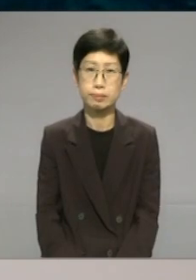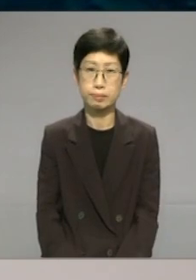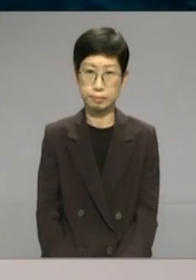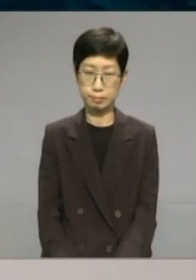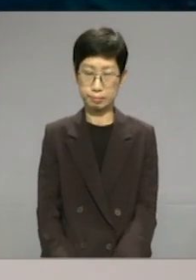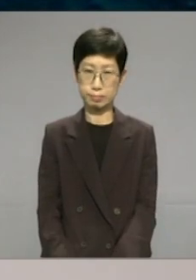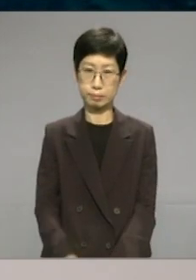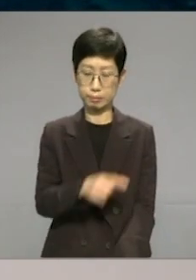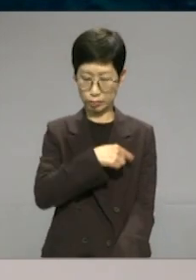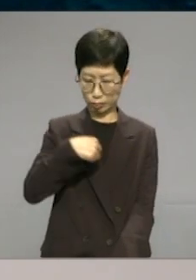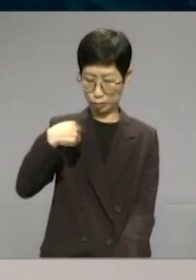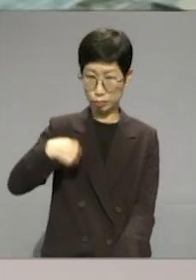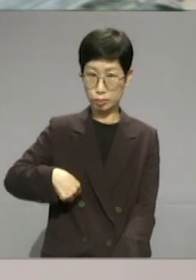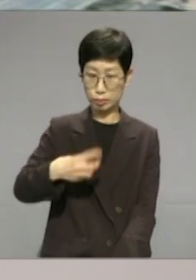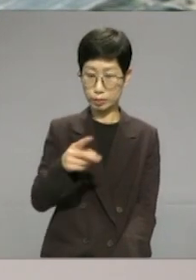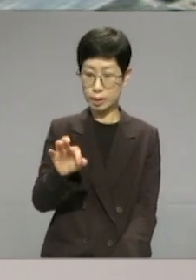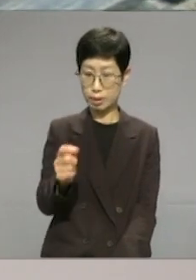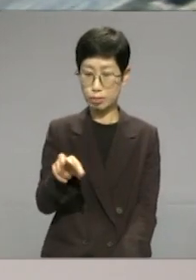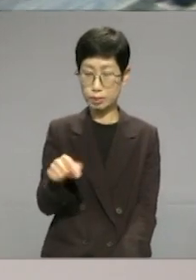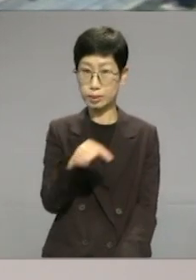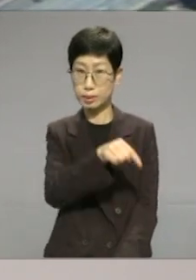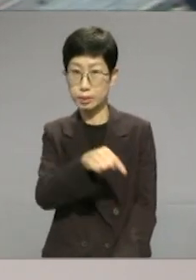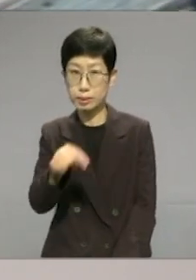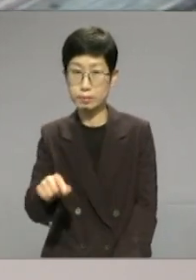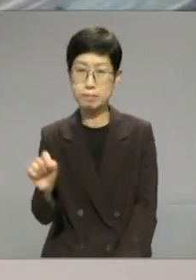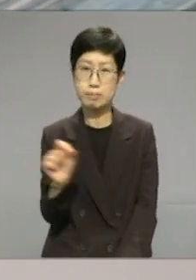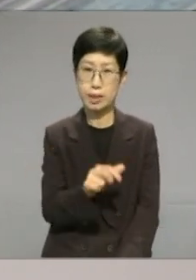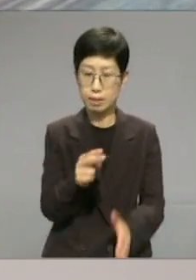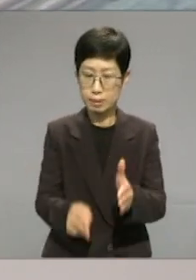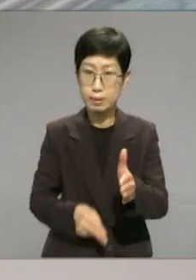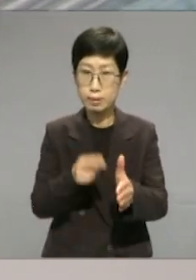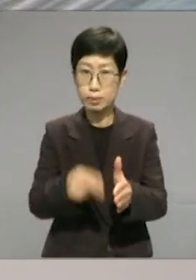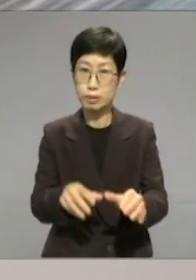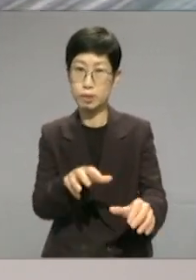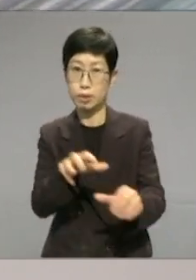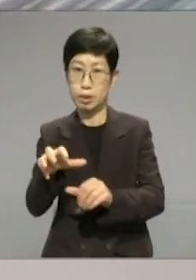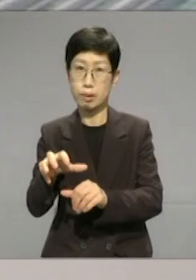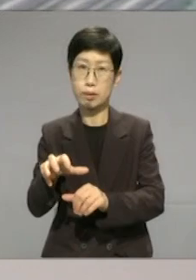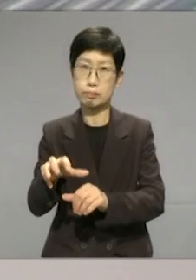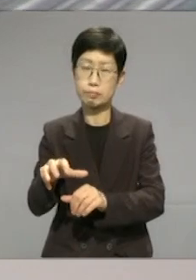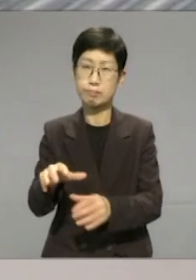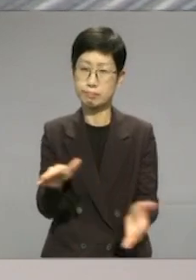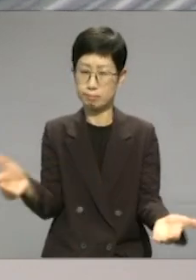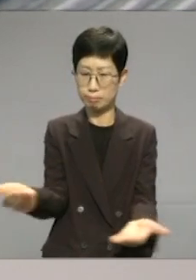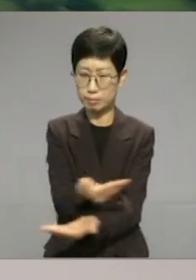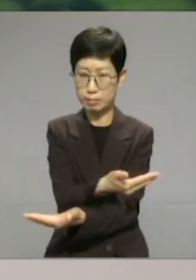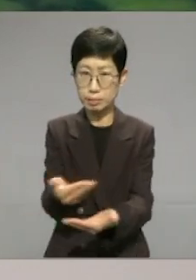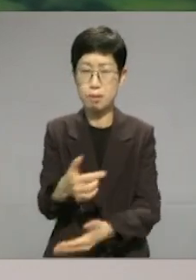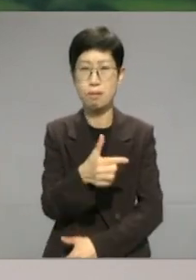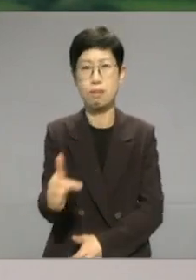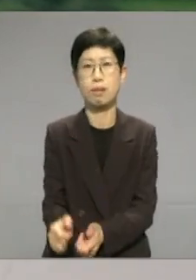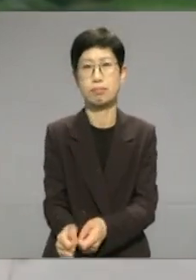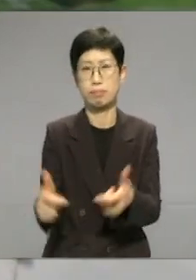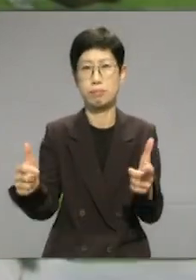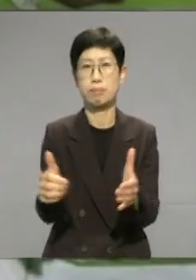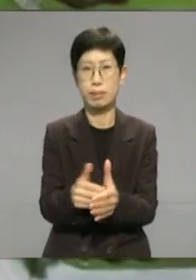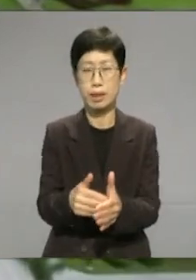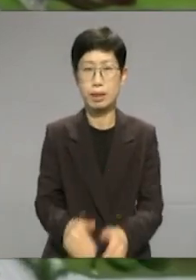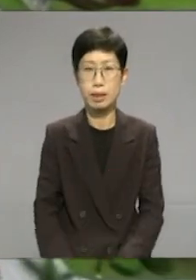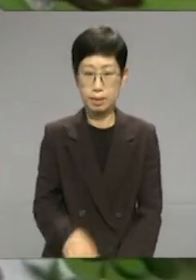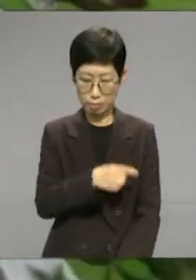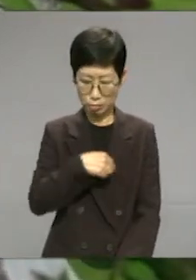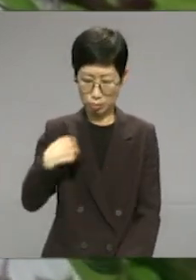중국입니다. 중국과 라오스의 고속철도로 운송한 무역 수출입이 크게 증가한 것으로 나타났습니다.